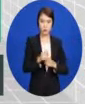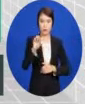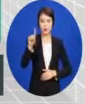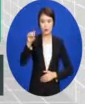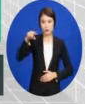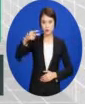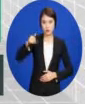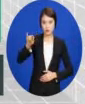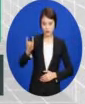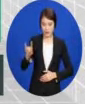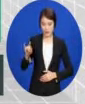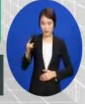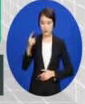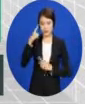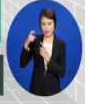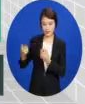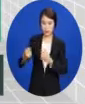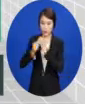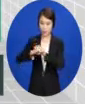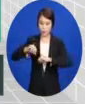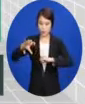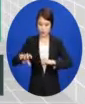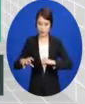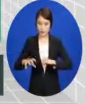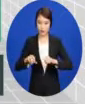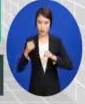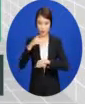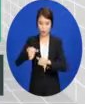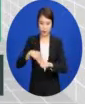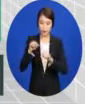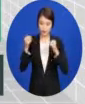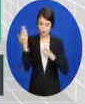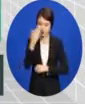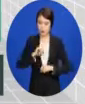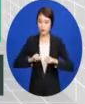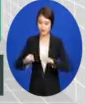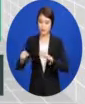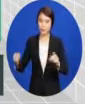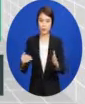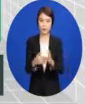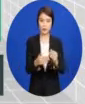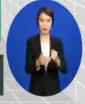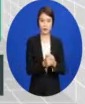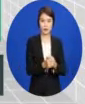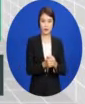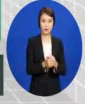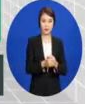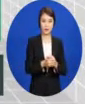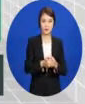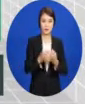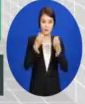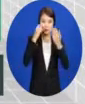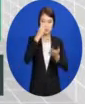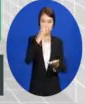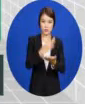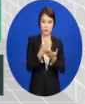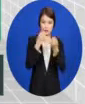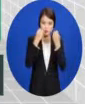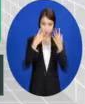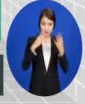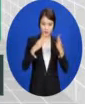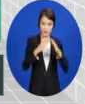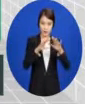아우네 독립만세운동 기념공원에서 환경정화활동을 펼쳤습니다. 청수택지개발사업 등으로 천안시의